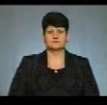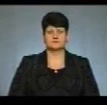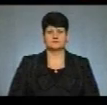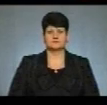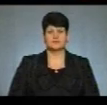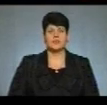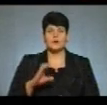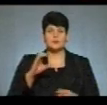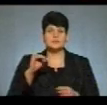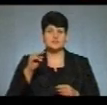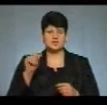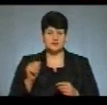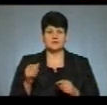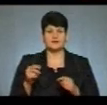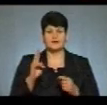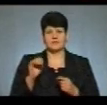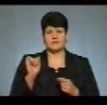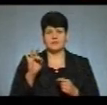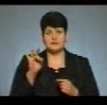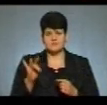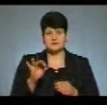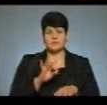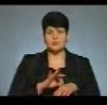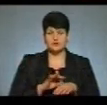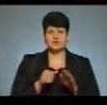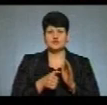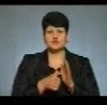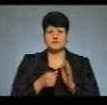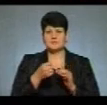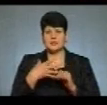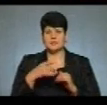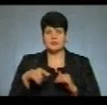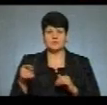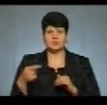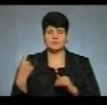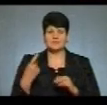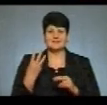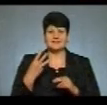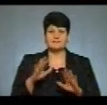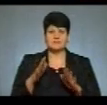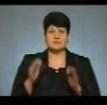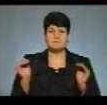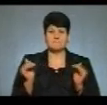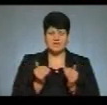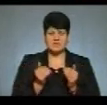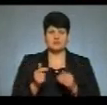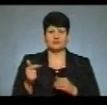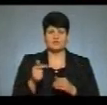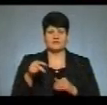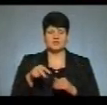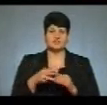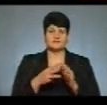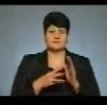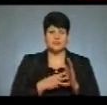У січні на кір у Тернопільській області захворіли 615 осіб, що на 30 випадків менше, ніж у грудні 2018-го. Про це